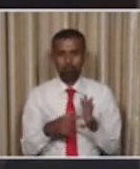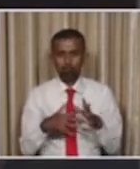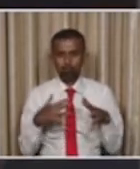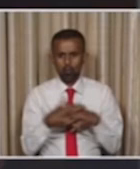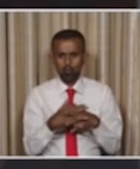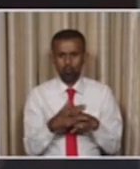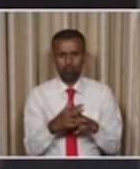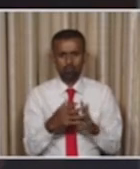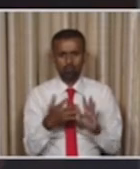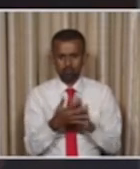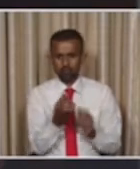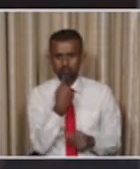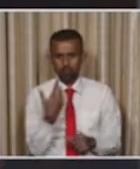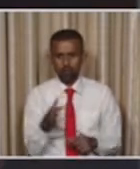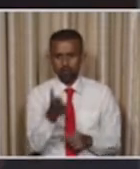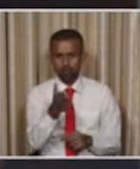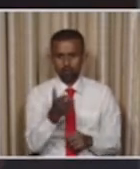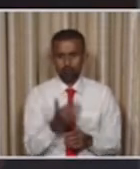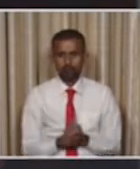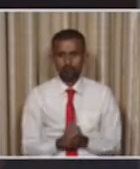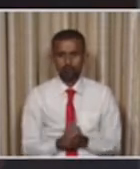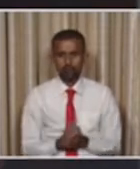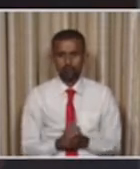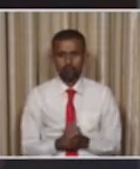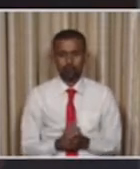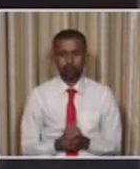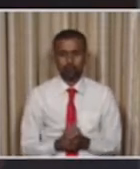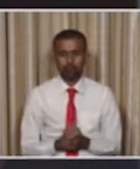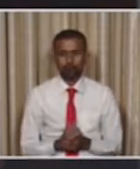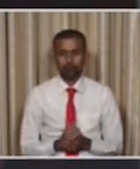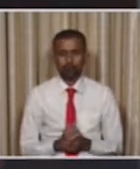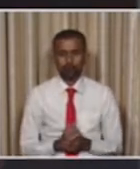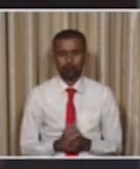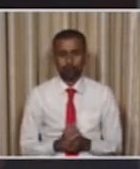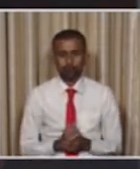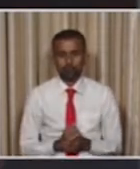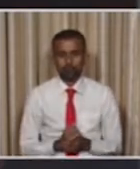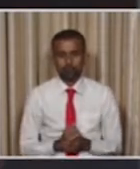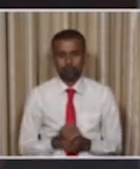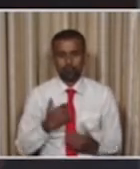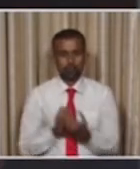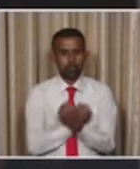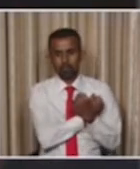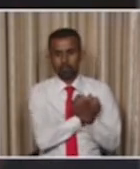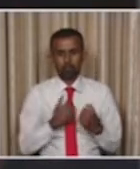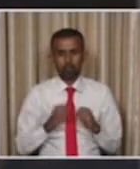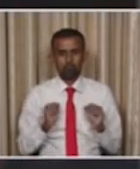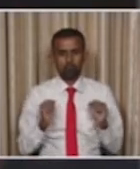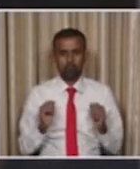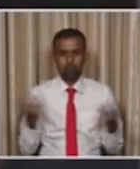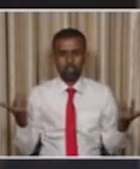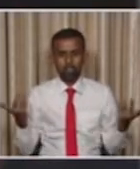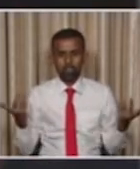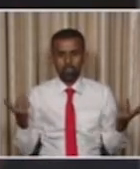කිව්වනේ. හරි හරි හරි හරි හරි මම අපි හිරේ යන්න බය මිනිස්සු නෙවෙයි.